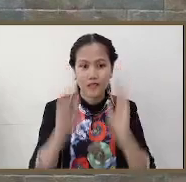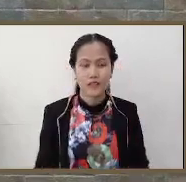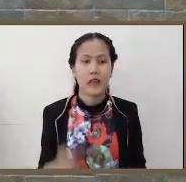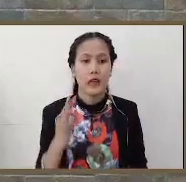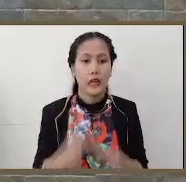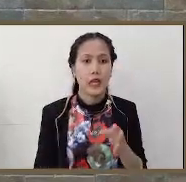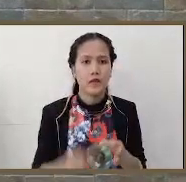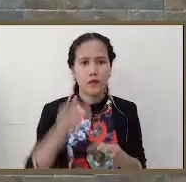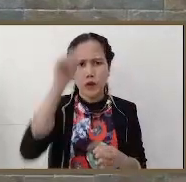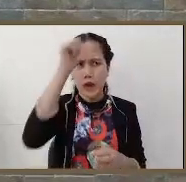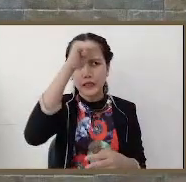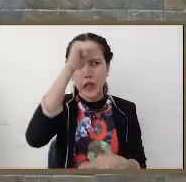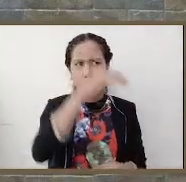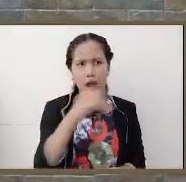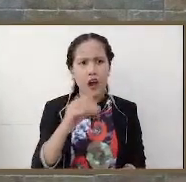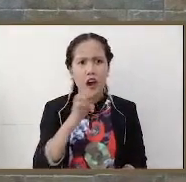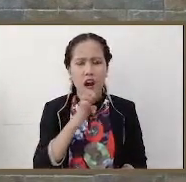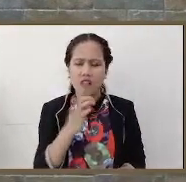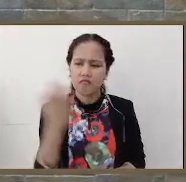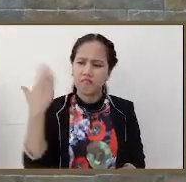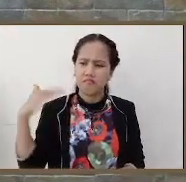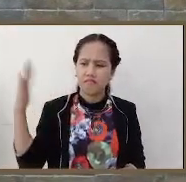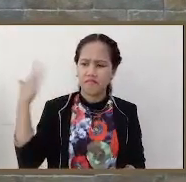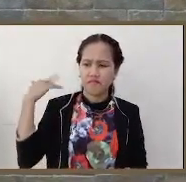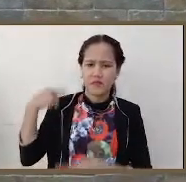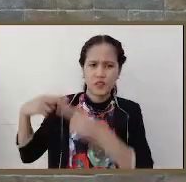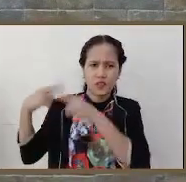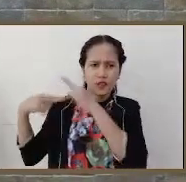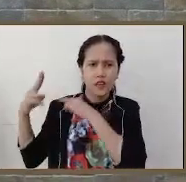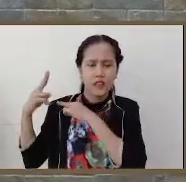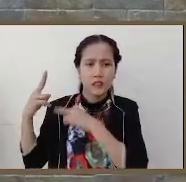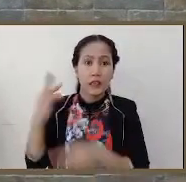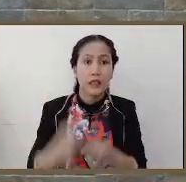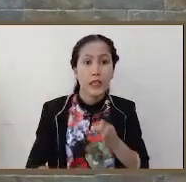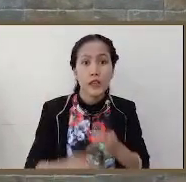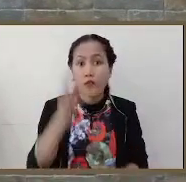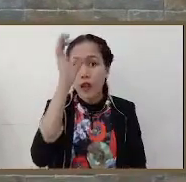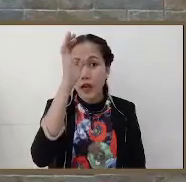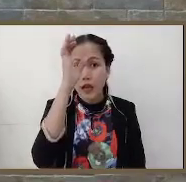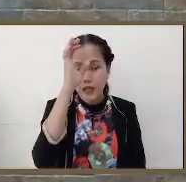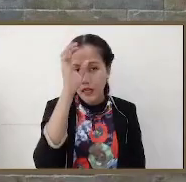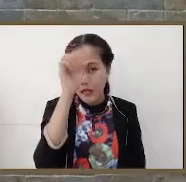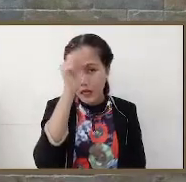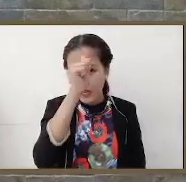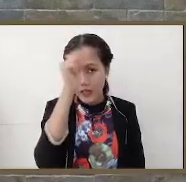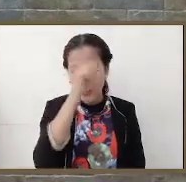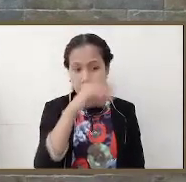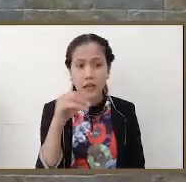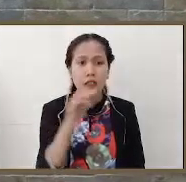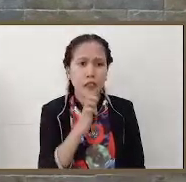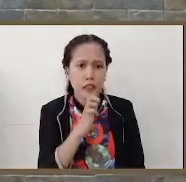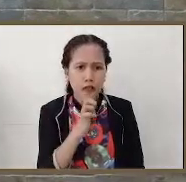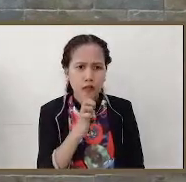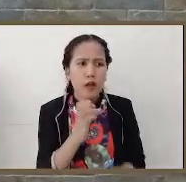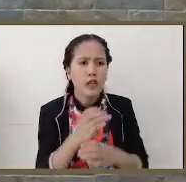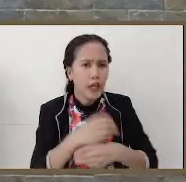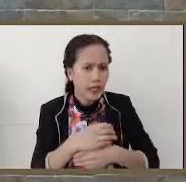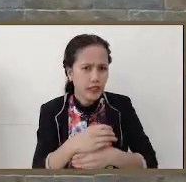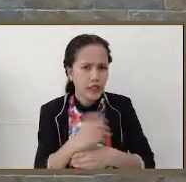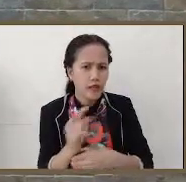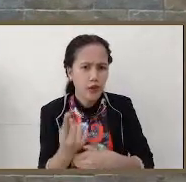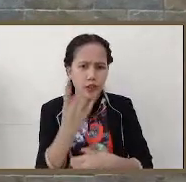Adan at si Eva going back to the very foundation, at dun nga, kung si Adan nga at si Eva, nilikhana ng Diyos, kasama ng